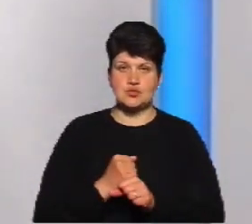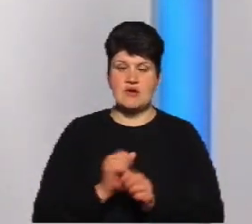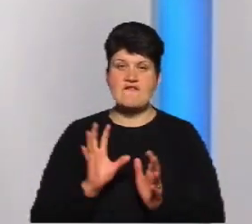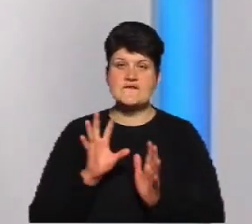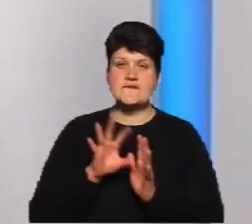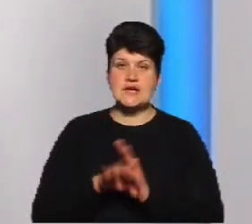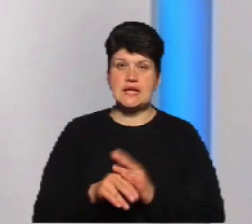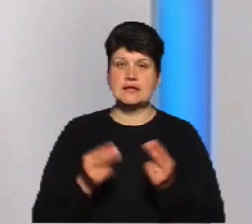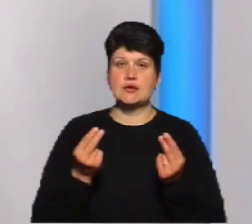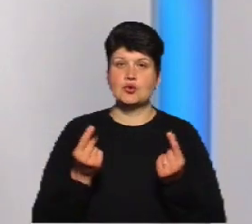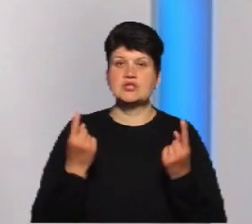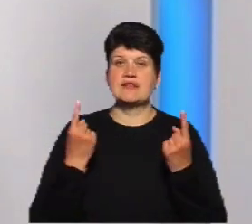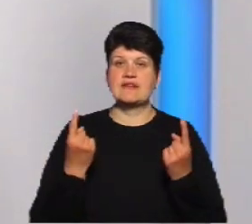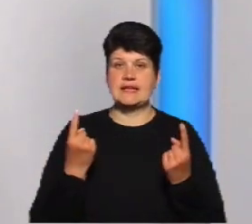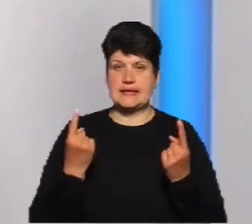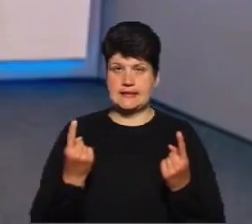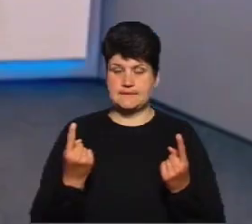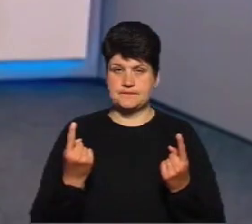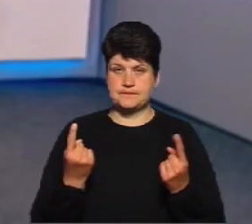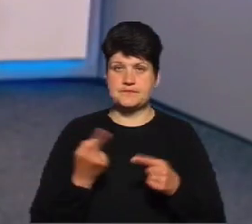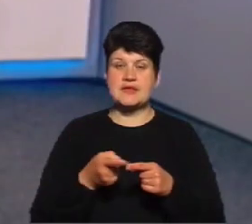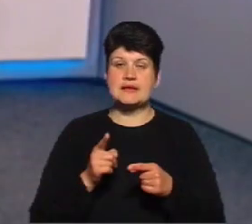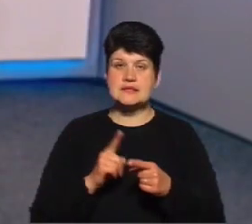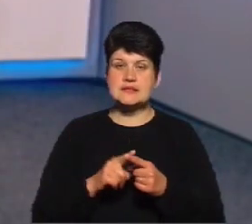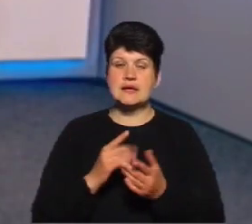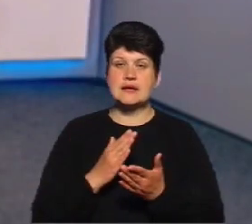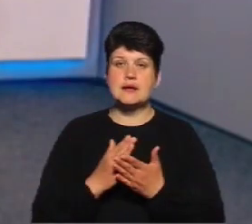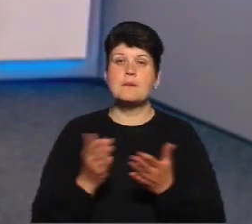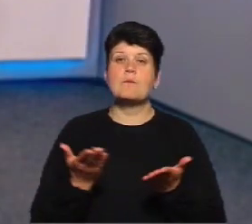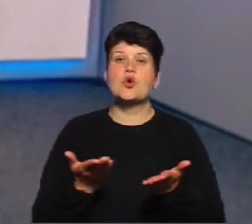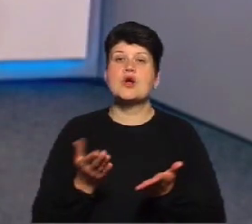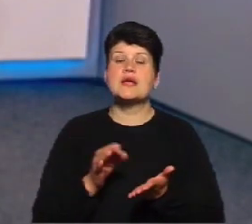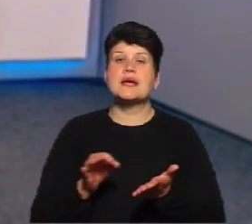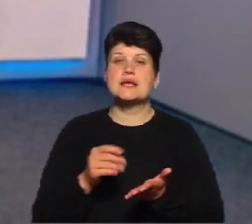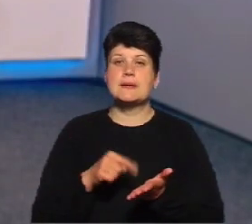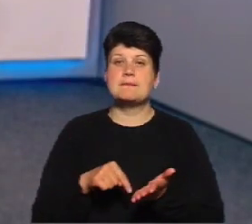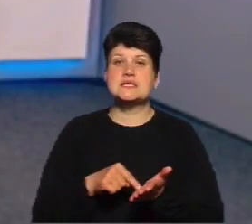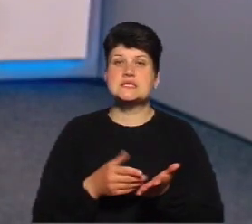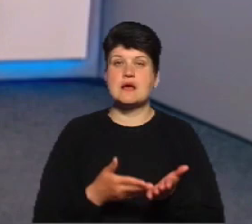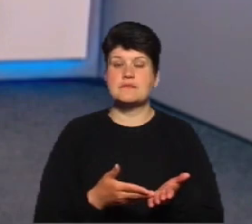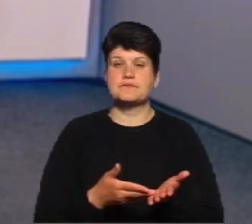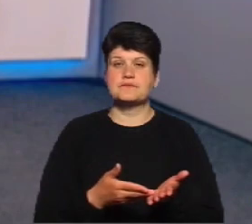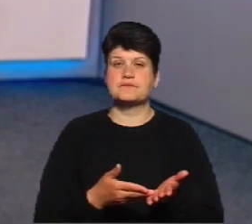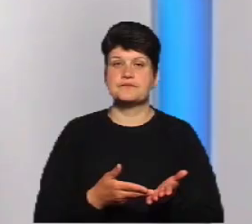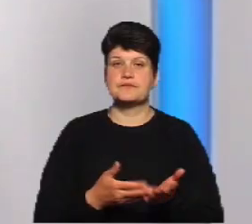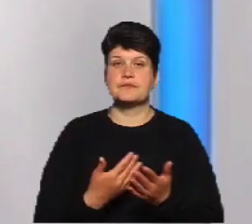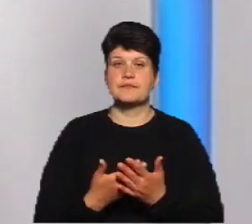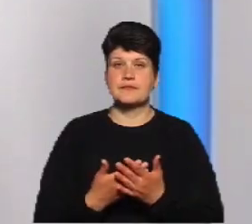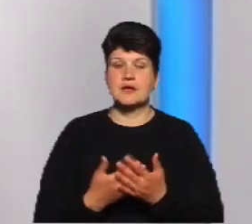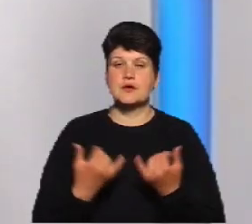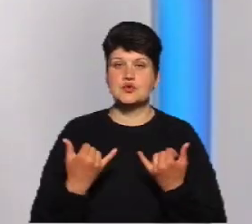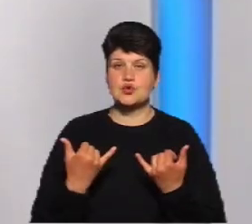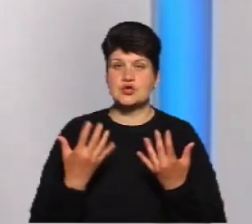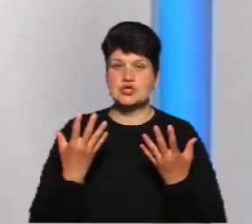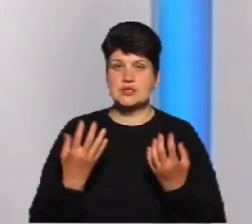великі. Це, зокрема, йдеться про які міста? Ну, скажімо так, на сьогоднішній